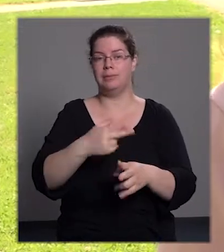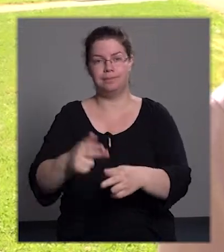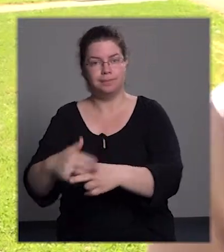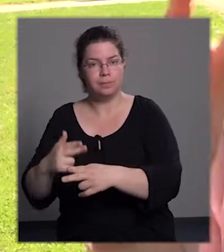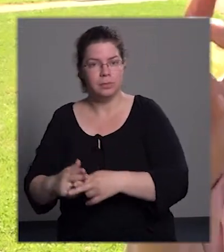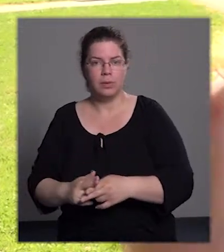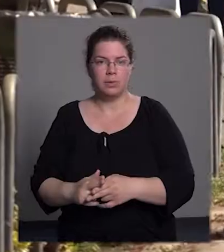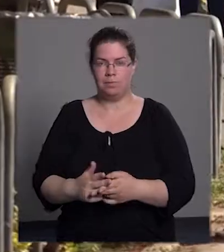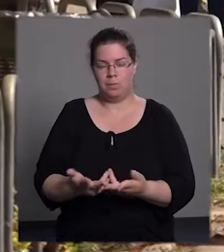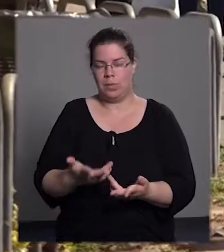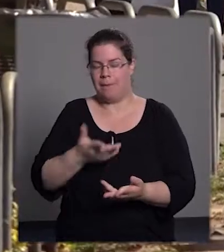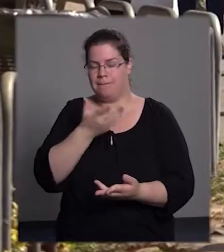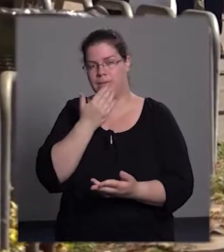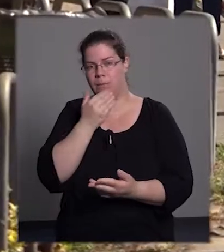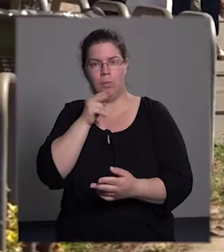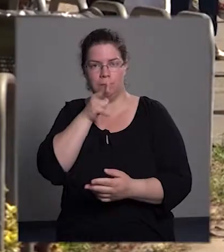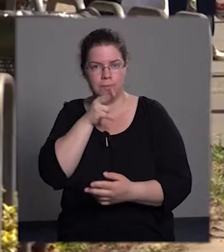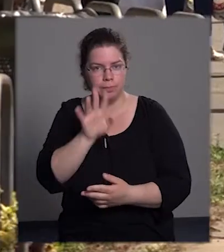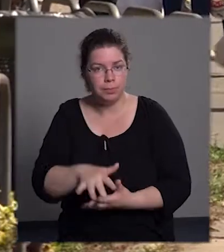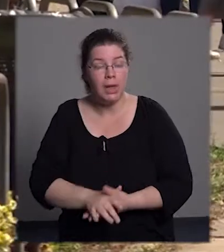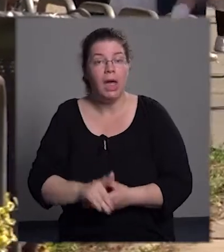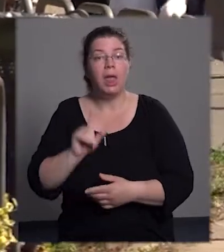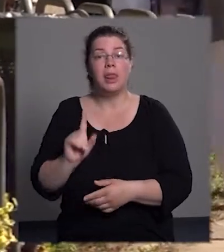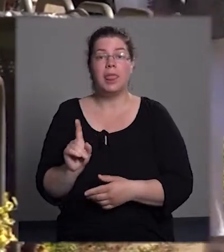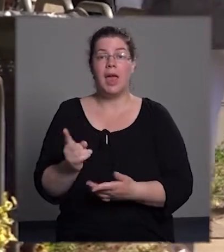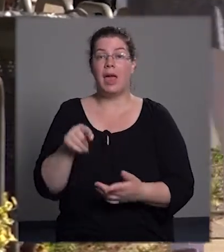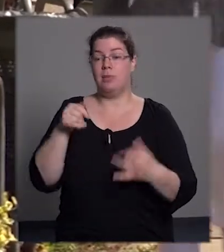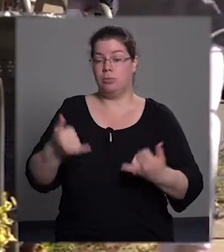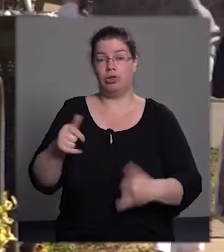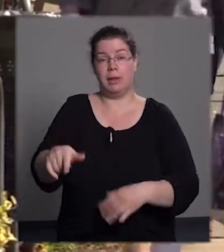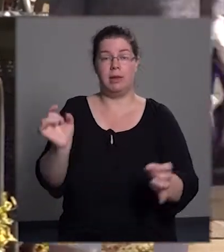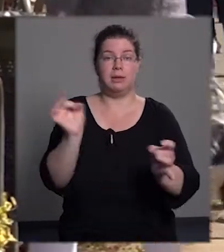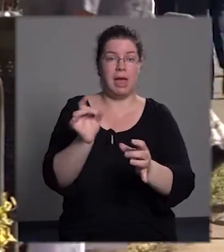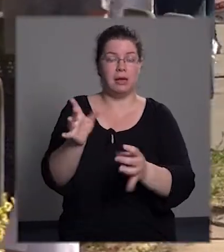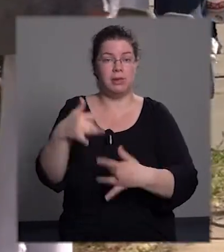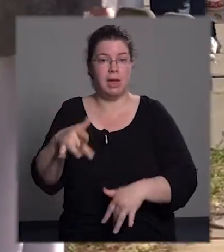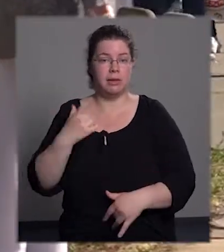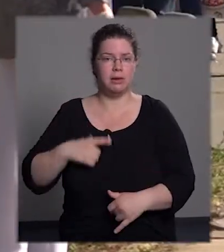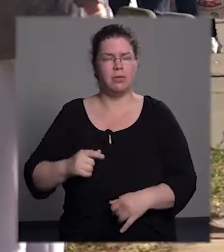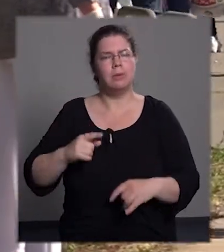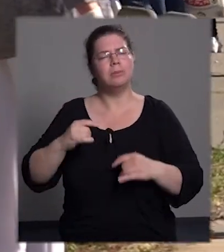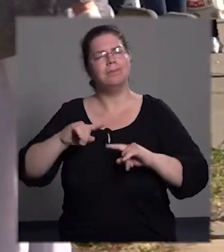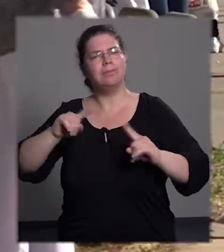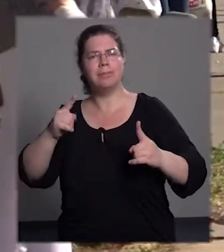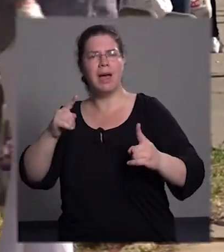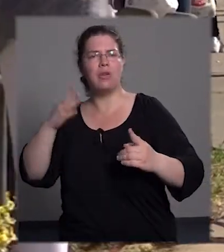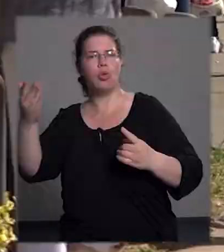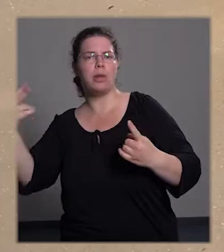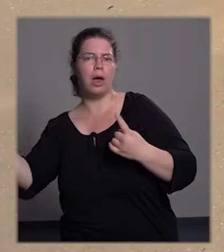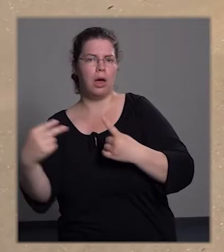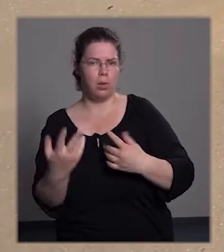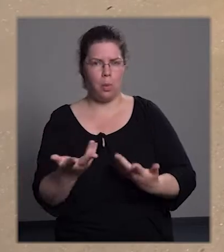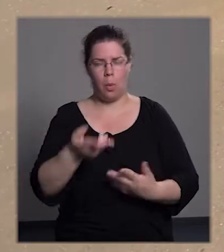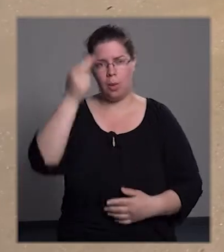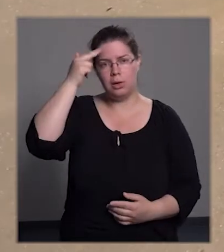szó a ház elejét. Most, hogy volt ez a járványhelyzet, én egy egész más oldalról ismertem meg az embereket,